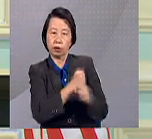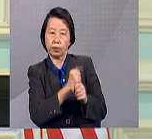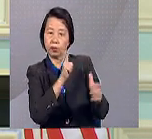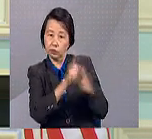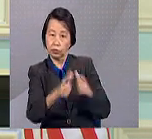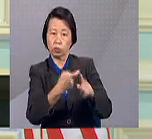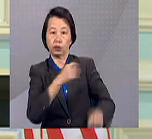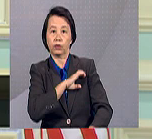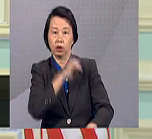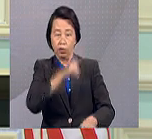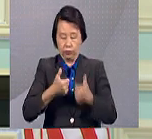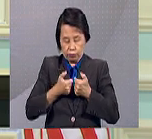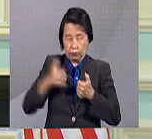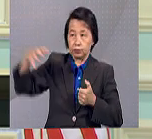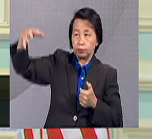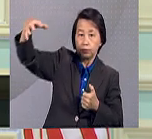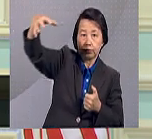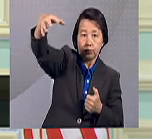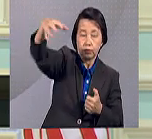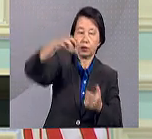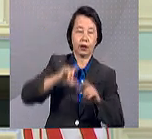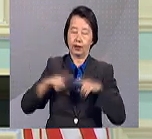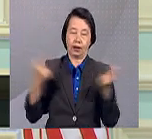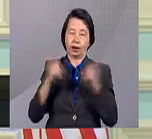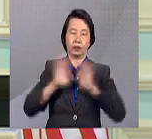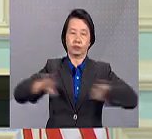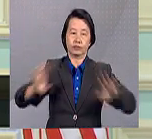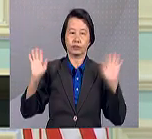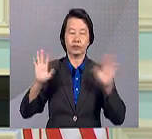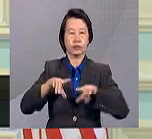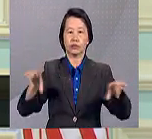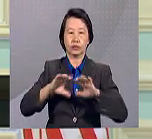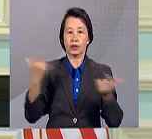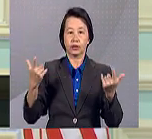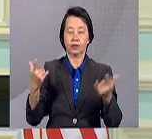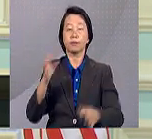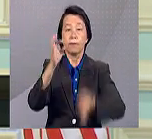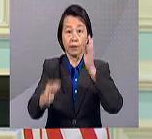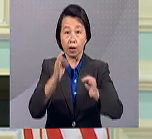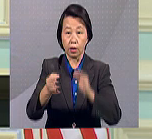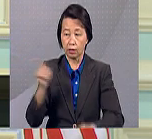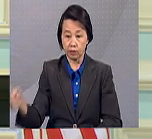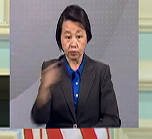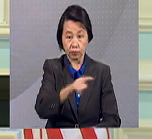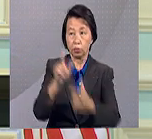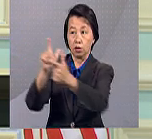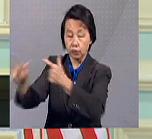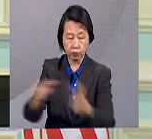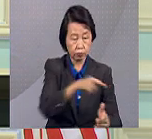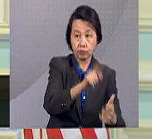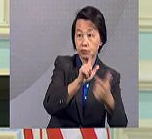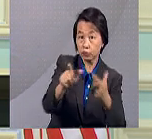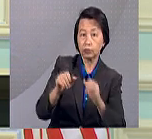polis untuk menerbangkan drone. The issue dia berbeza. Ya, berbeza. Jadi kalau dua-dua ini memberi kebenaran,